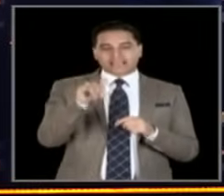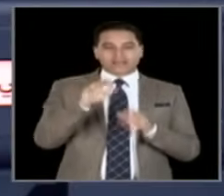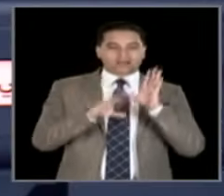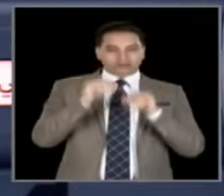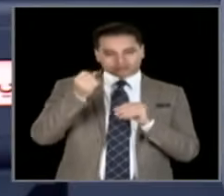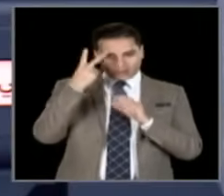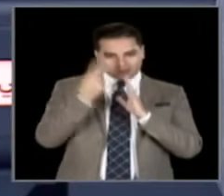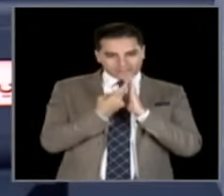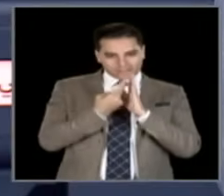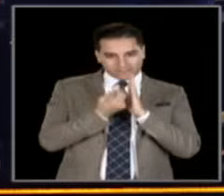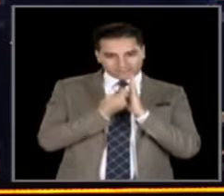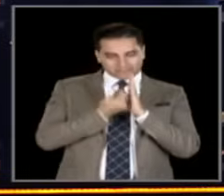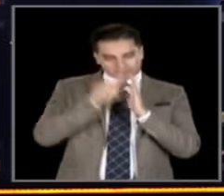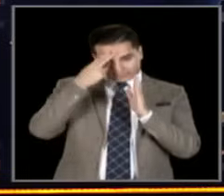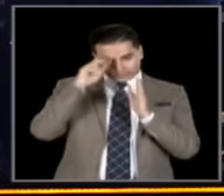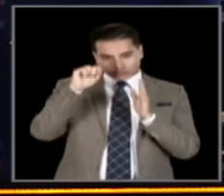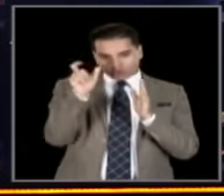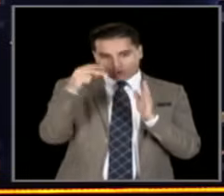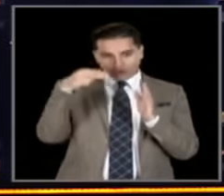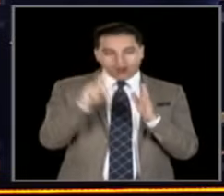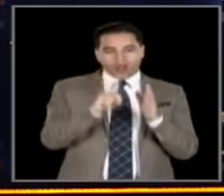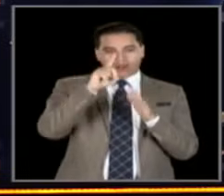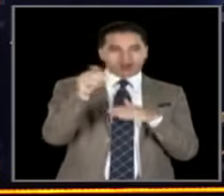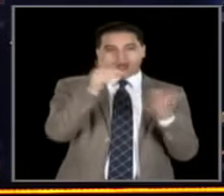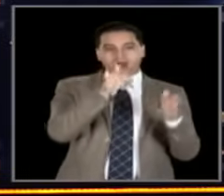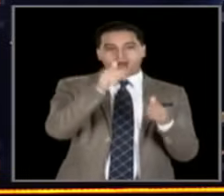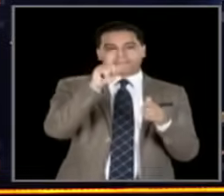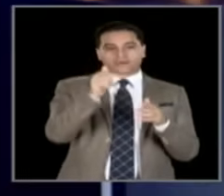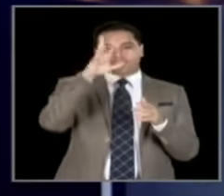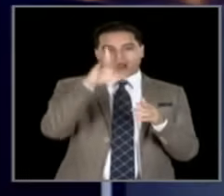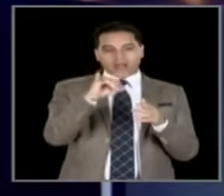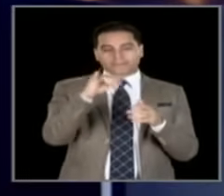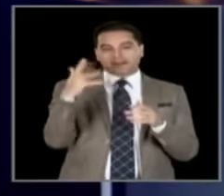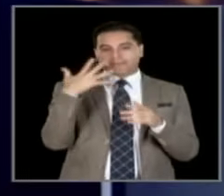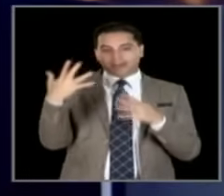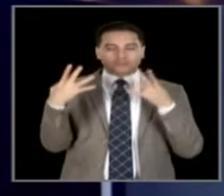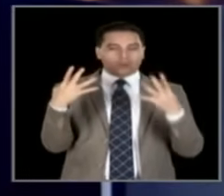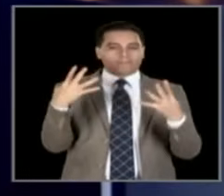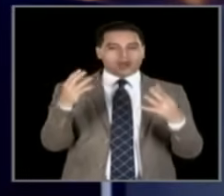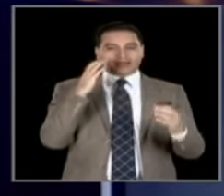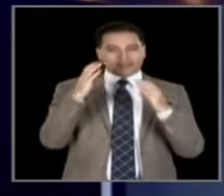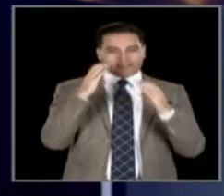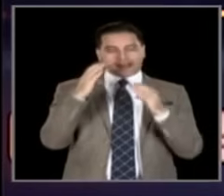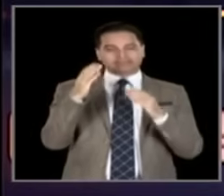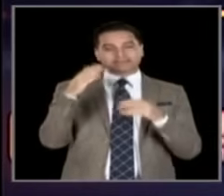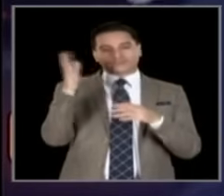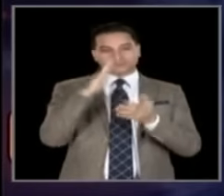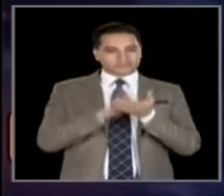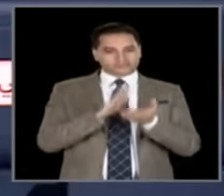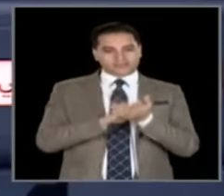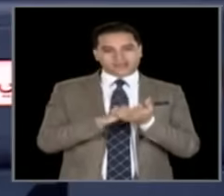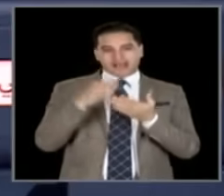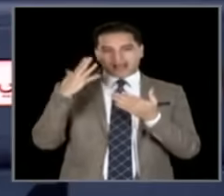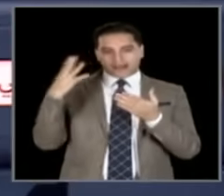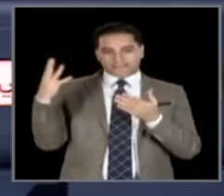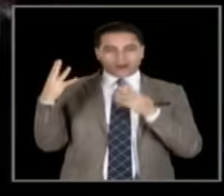ابراهيم خمس اجابات من تسعه واربع اجابات من تسعه كلنا نحي اميره وهبه